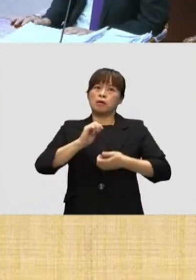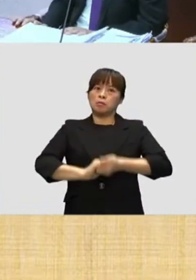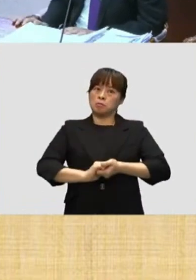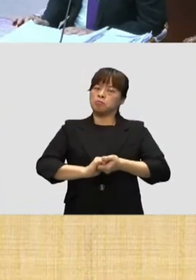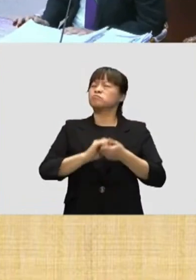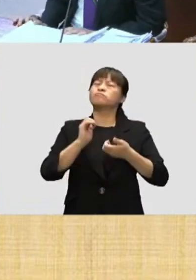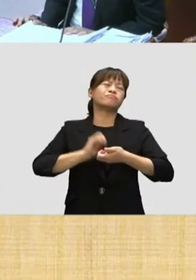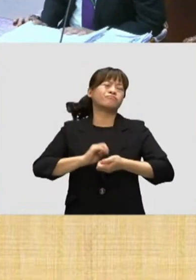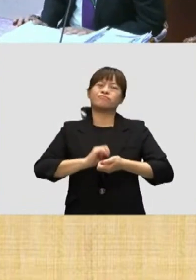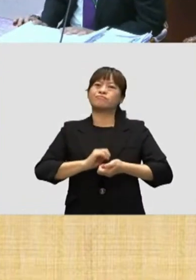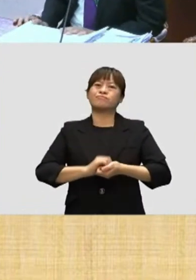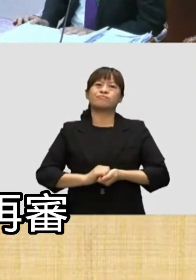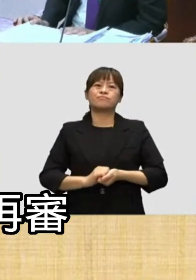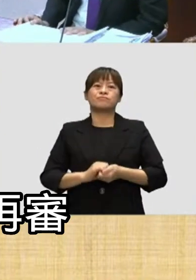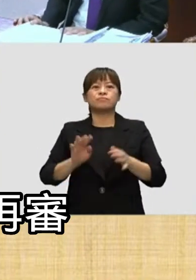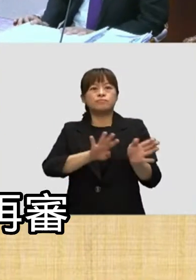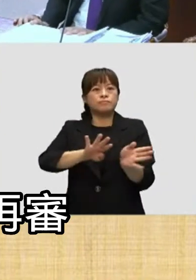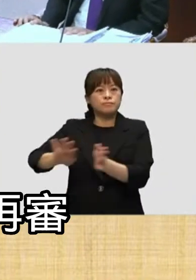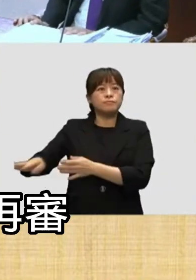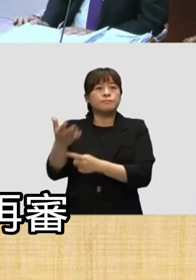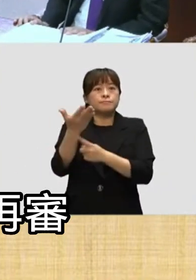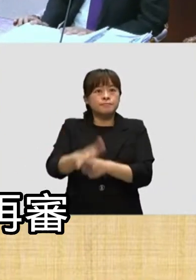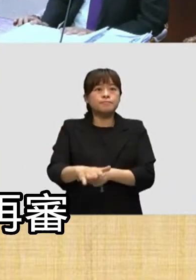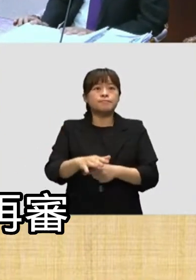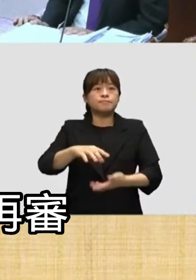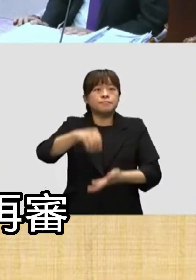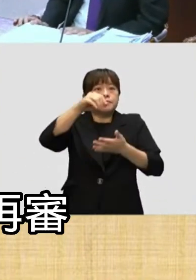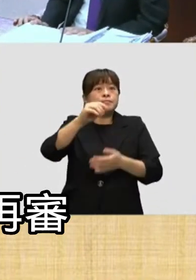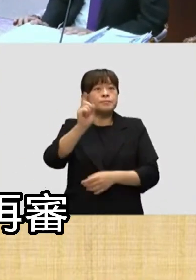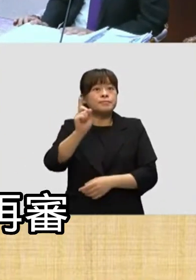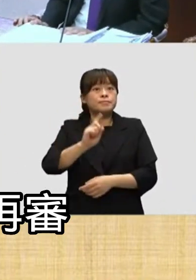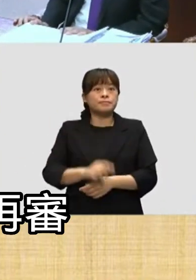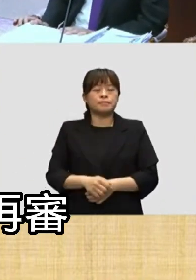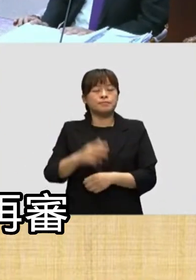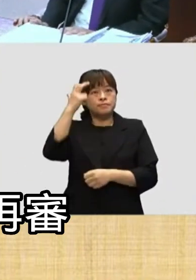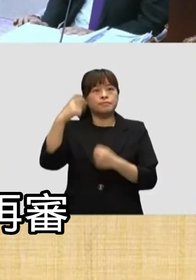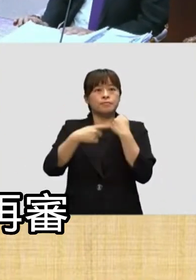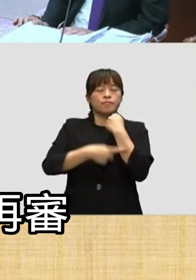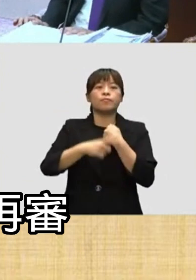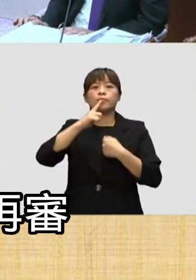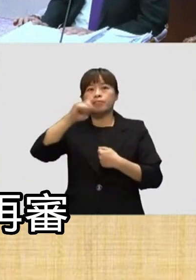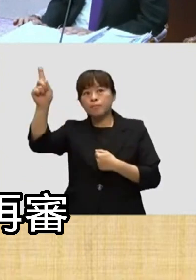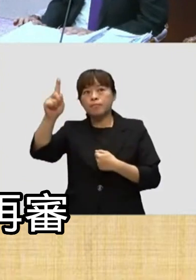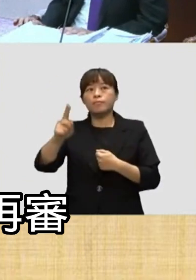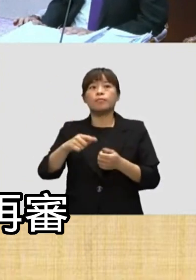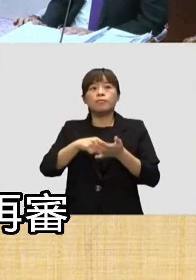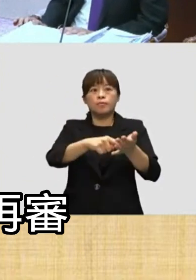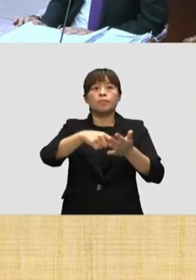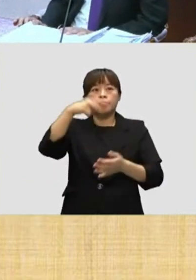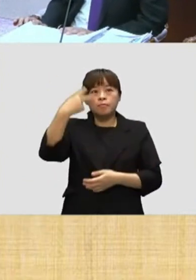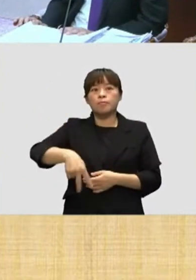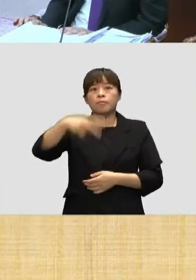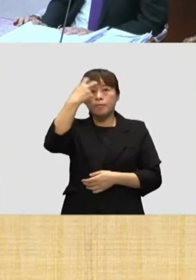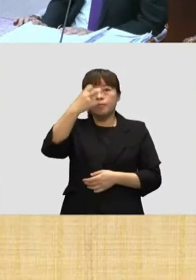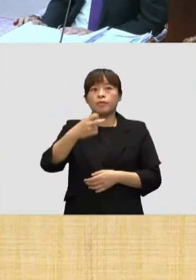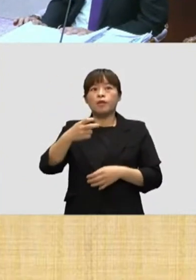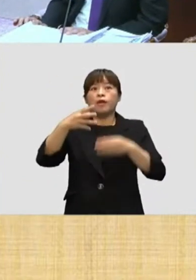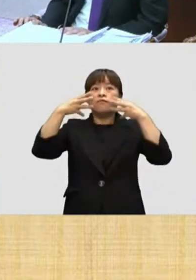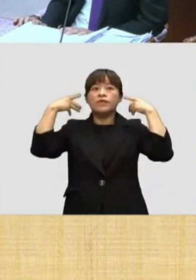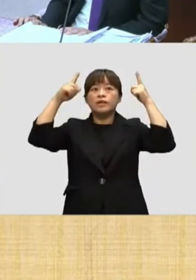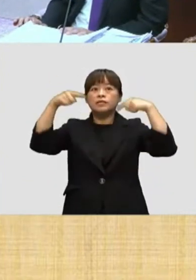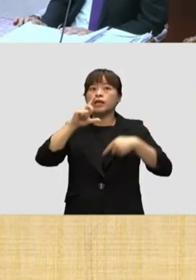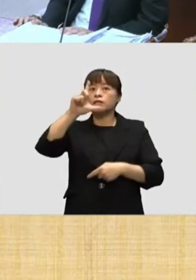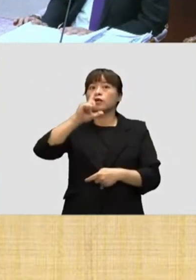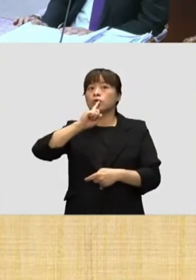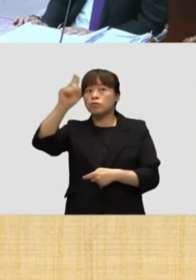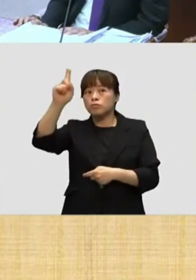性的。另外，死刑案件提起宪法诉讼、申请再审、非常上诉